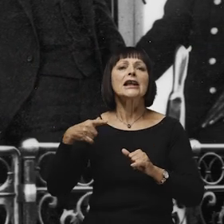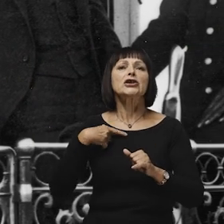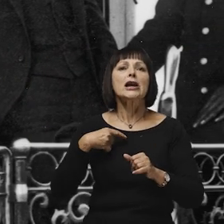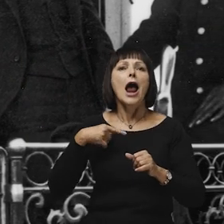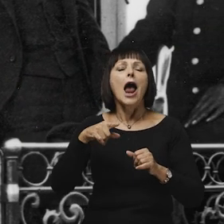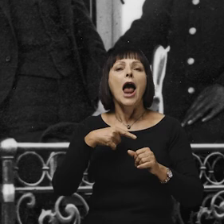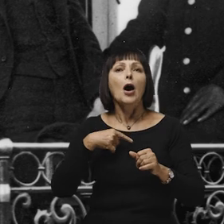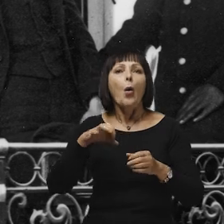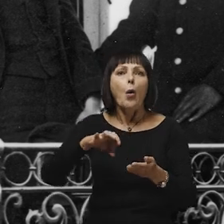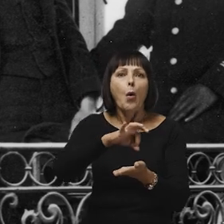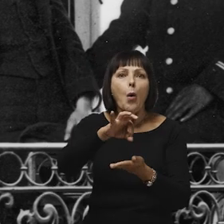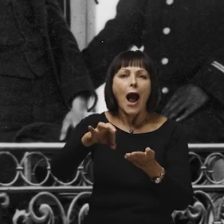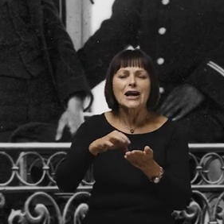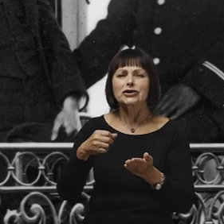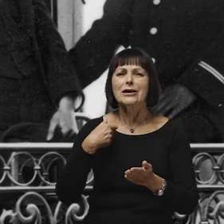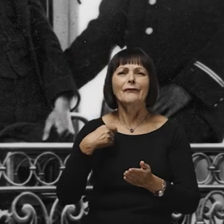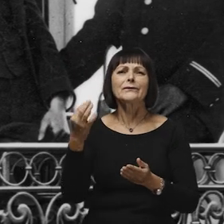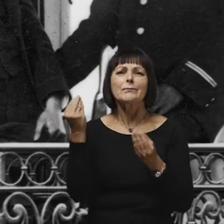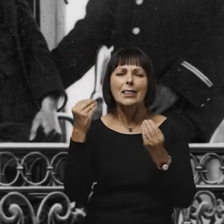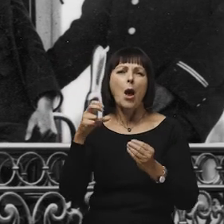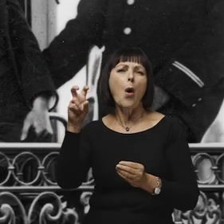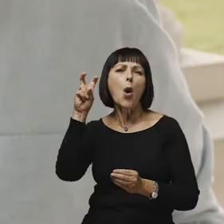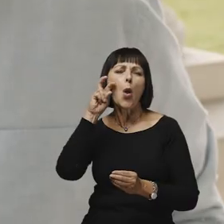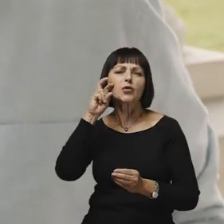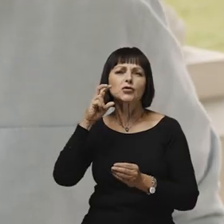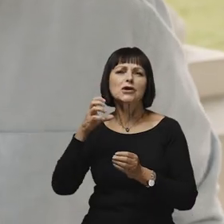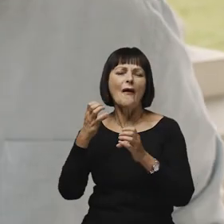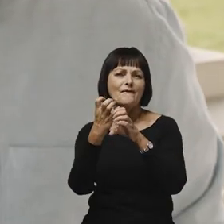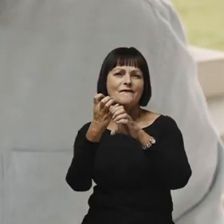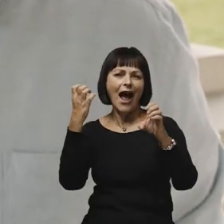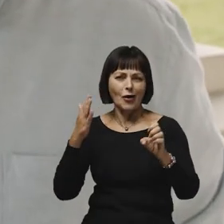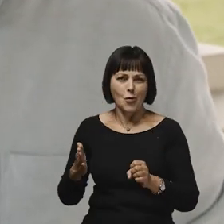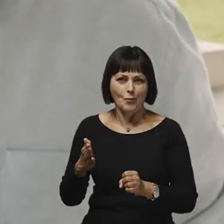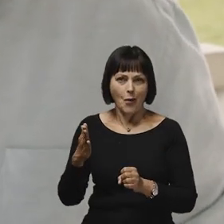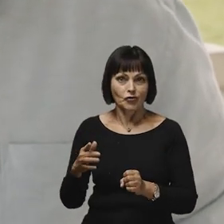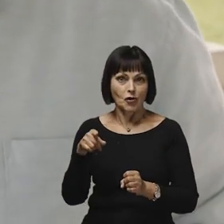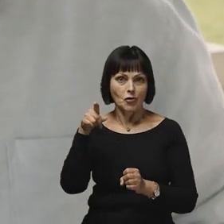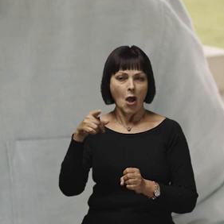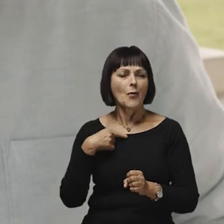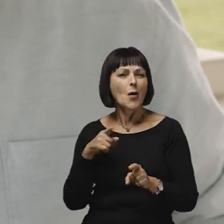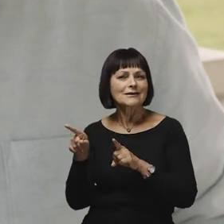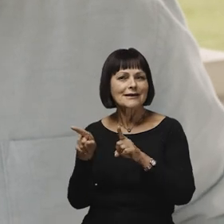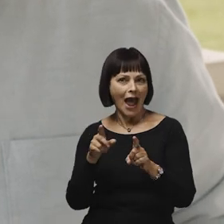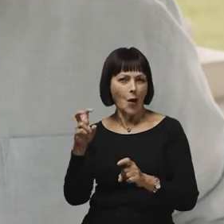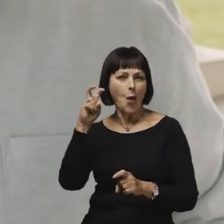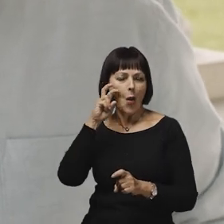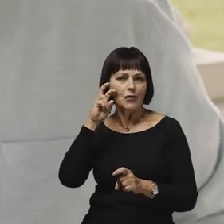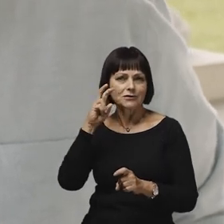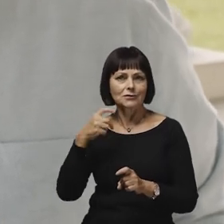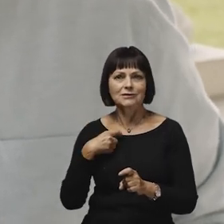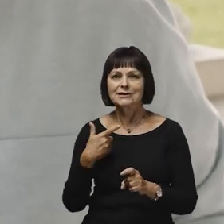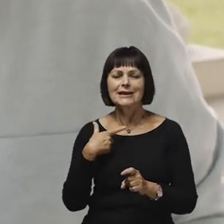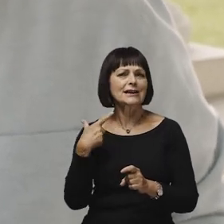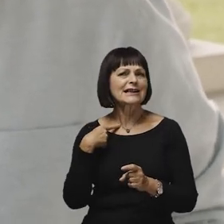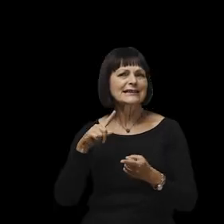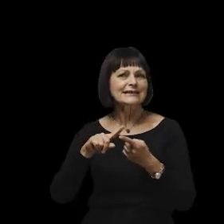kucharzem ekskluzywnymi wagonami kolejowymi Pullmana. Wówczas stanowiło to oznakę luksusu i